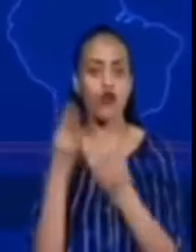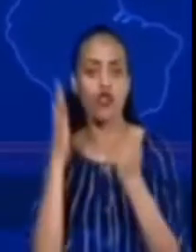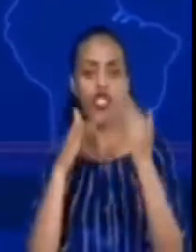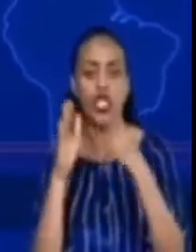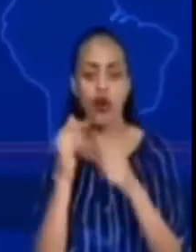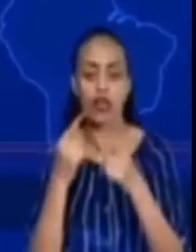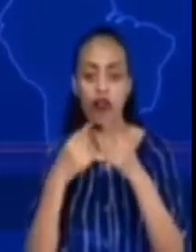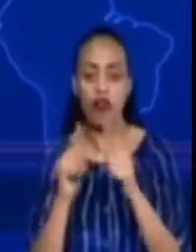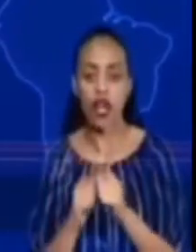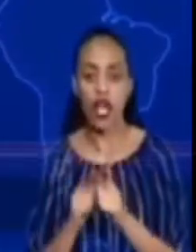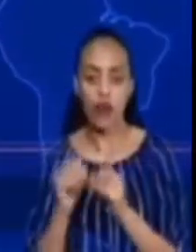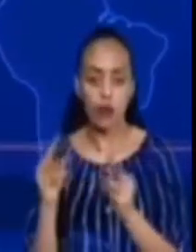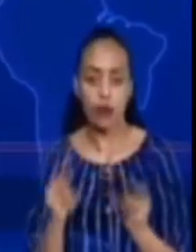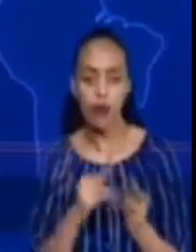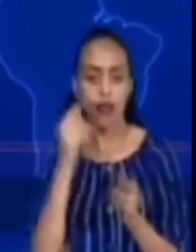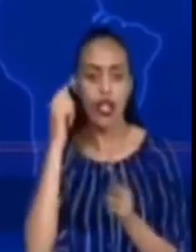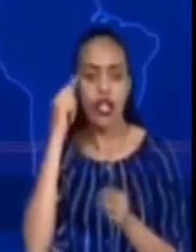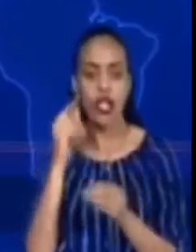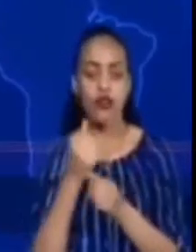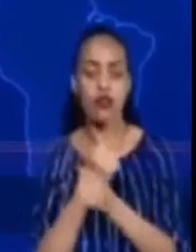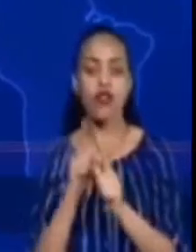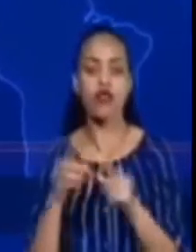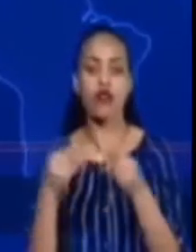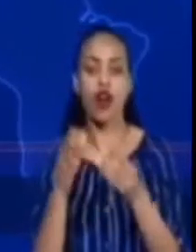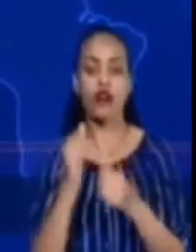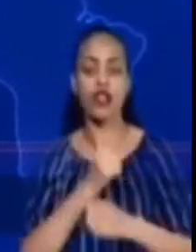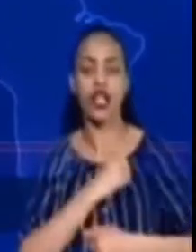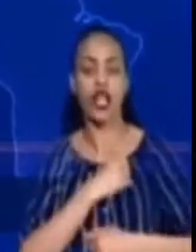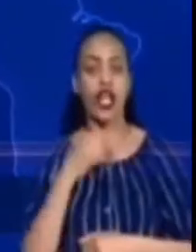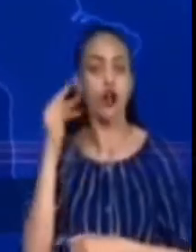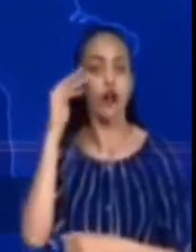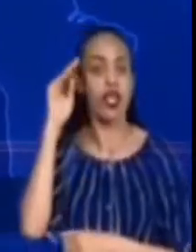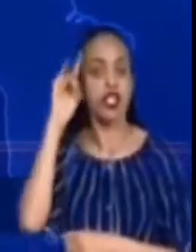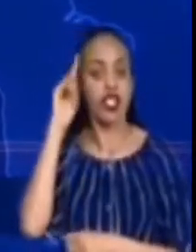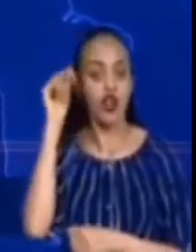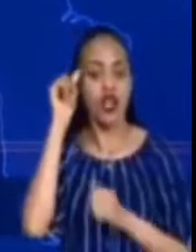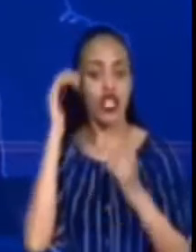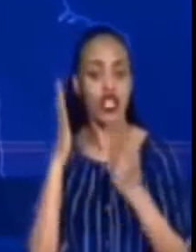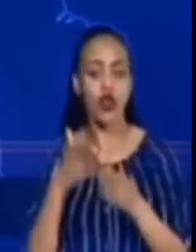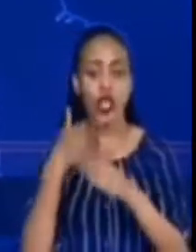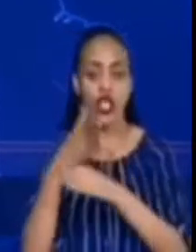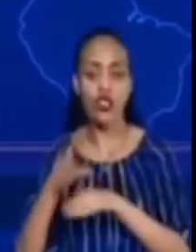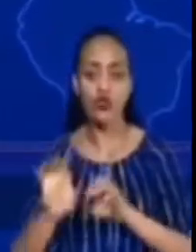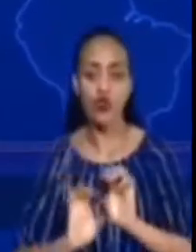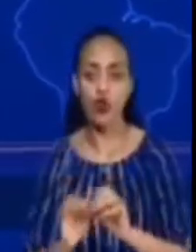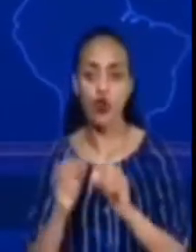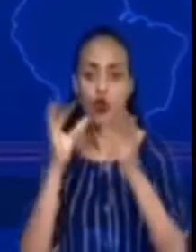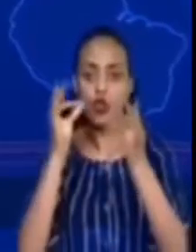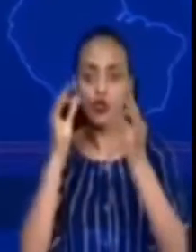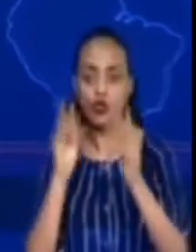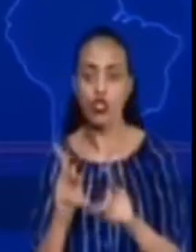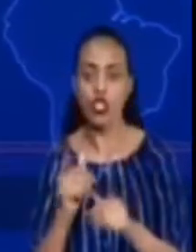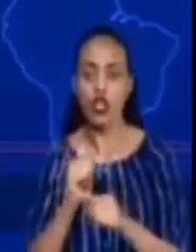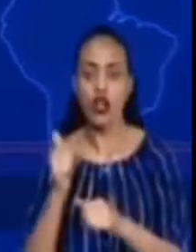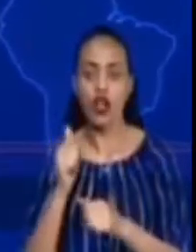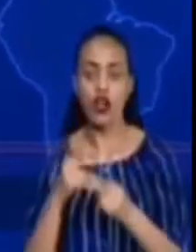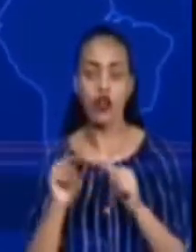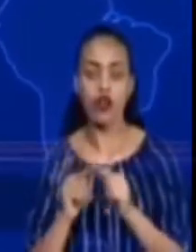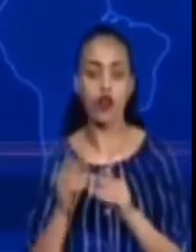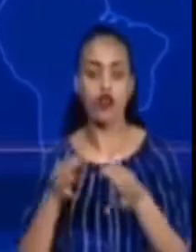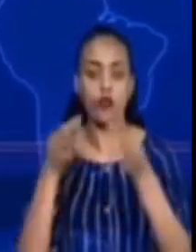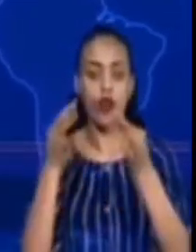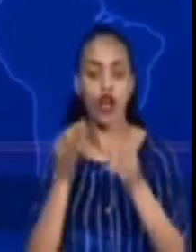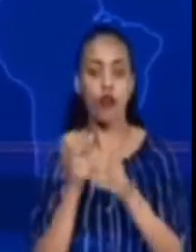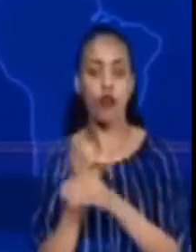አይገርማል በሉኝ በአላህ አረ ይገርማል በሉኝ ስለ እነሱ አስተማሪ መልካምነት ከተናገርን አይደለም